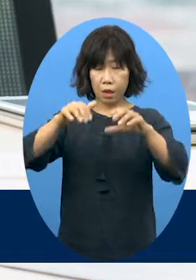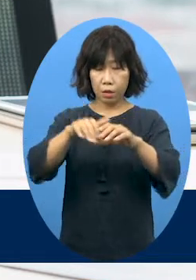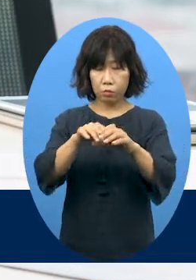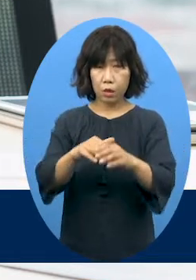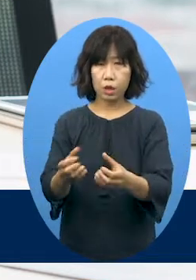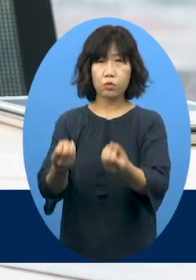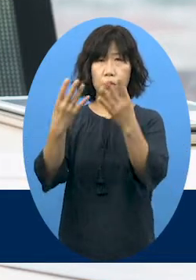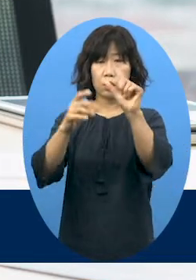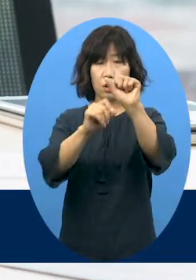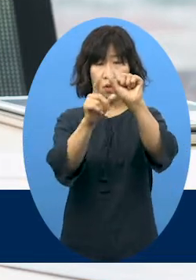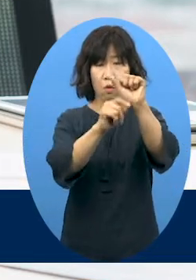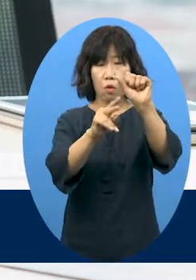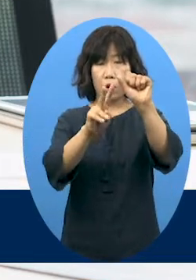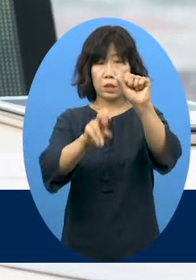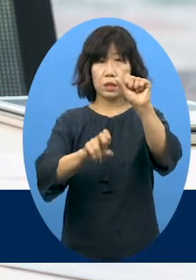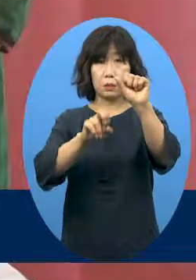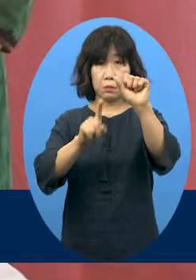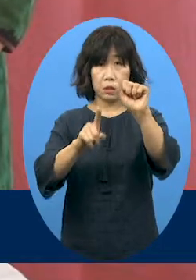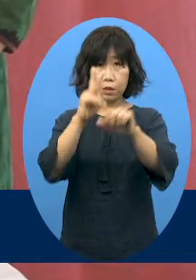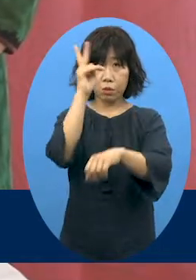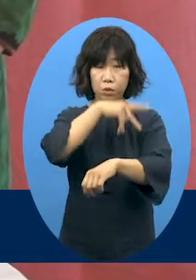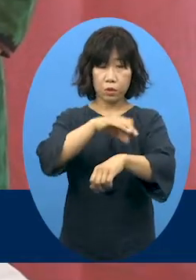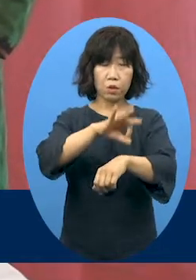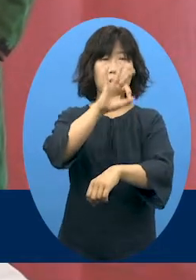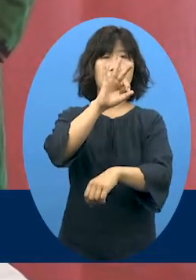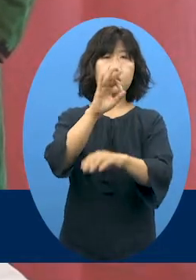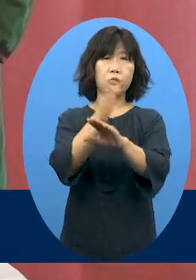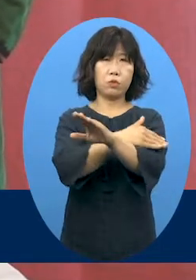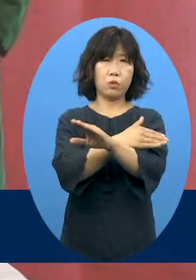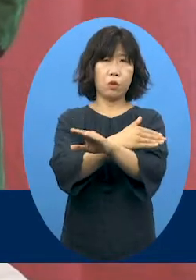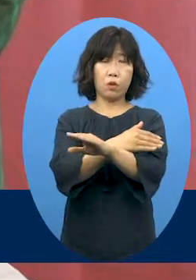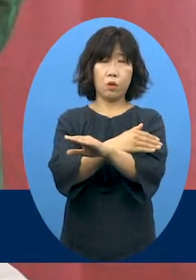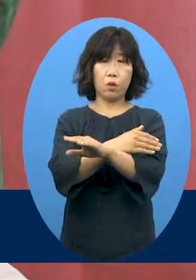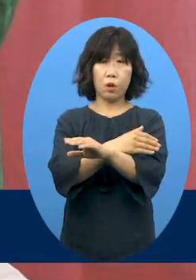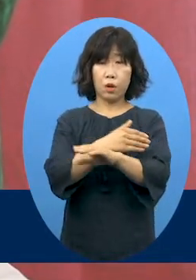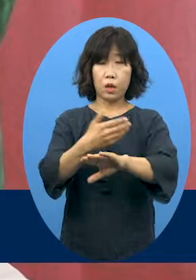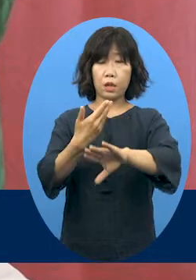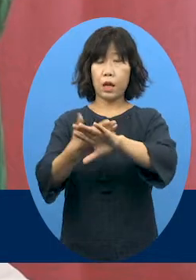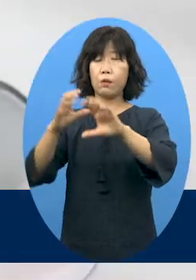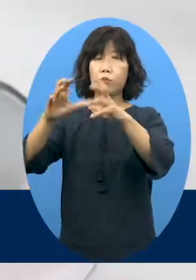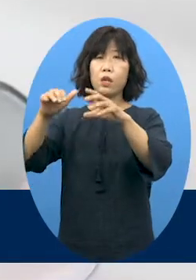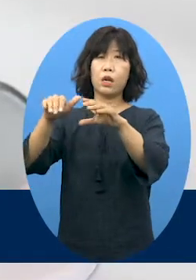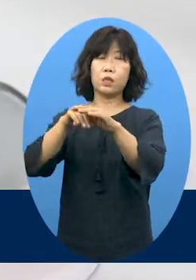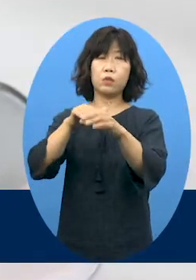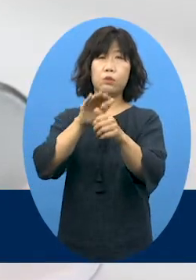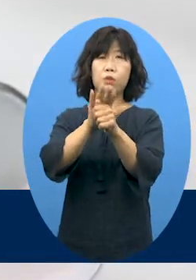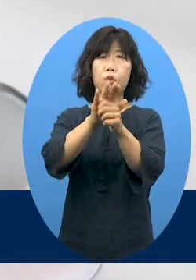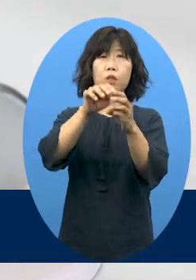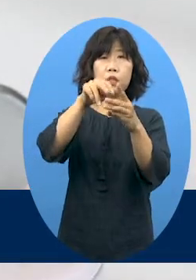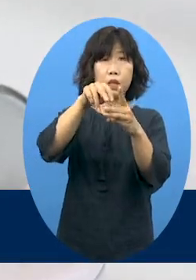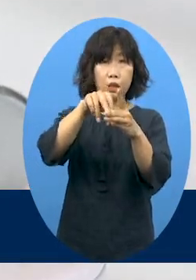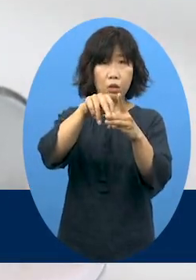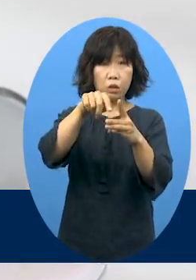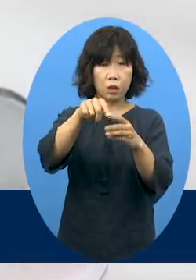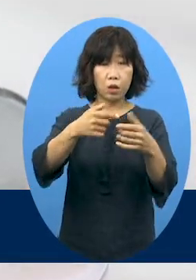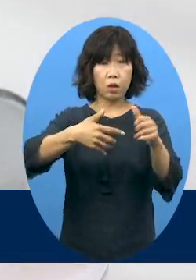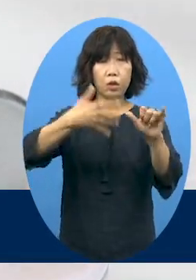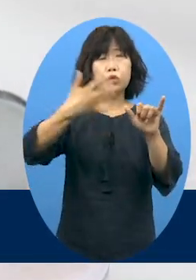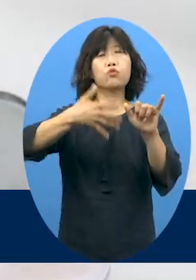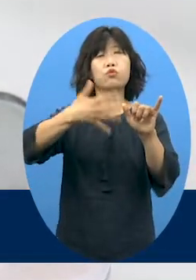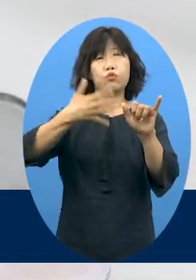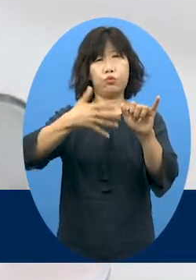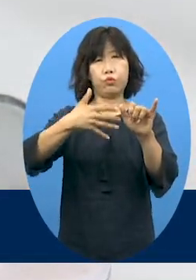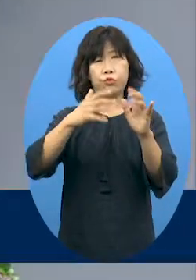축제가 5월 20일 토요일 오전 10시부터 동대문구 건강 가정 다문화 가족 지원센터 유튜브 채널을 통해